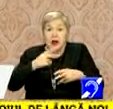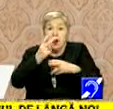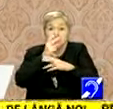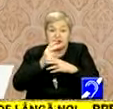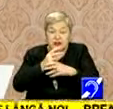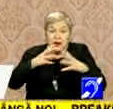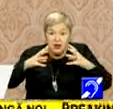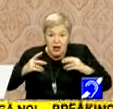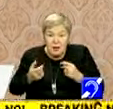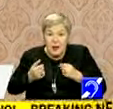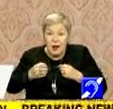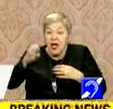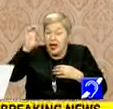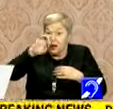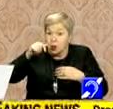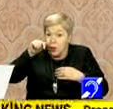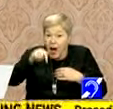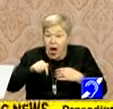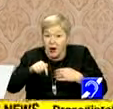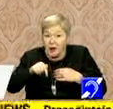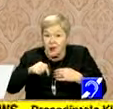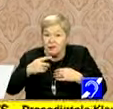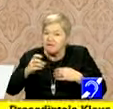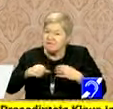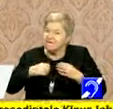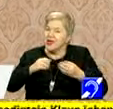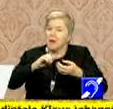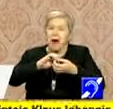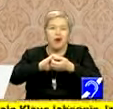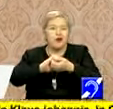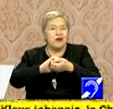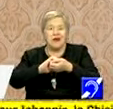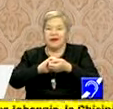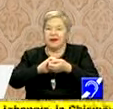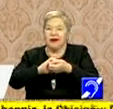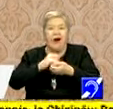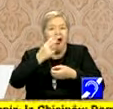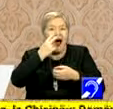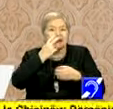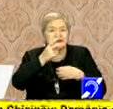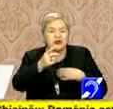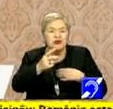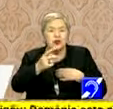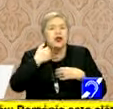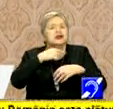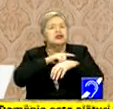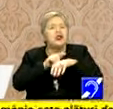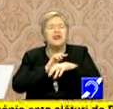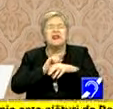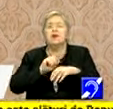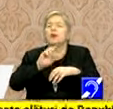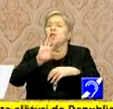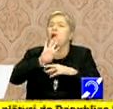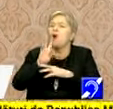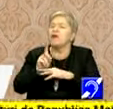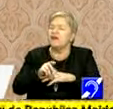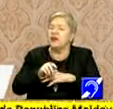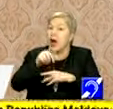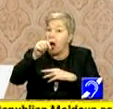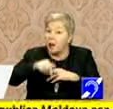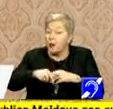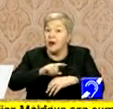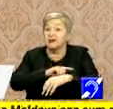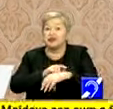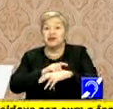Europa în ziua de azi este mai unită, așa cum am spus. Asta s-a dovedit și în timpul pandemiei, dar s-a dovedit și acum în timpul războiului. Și trebuie să